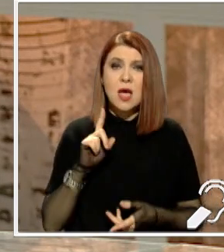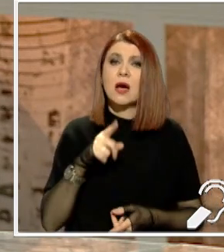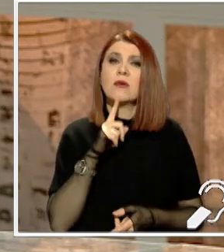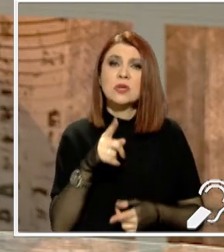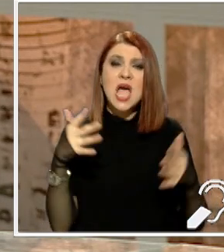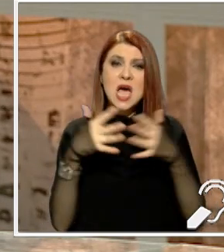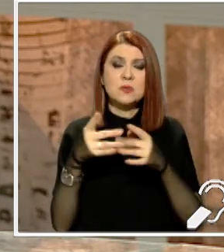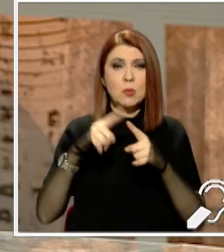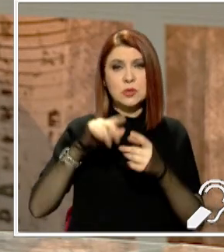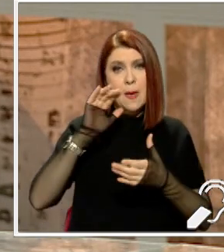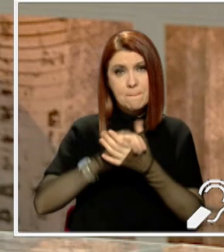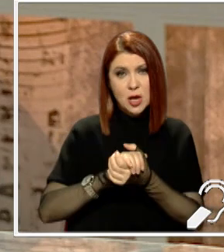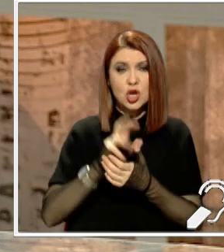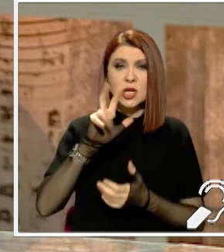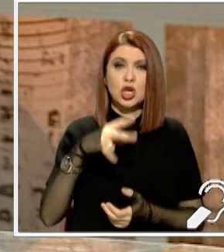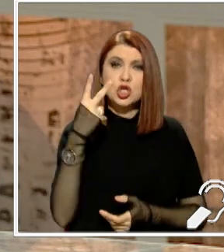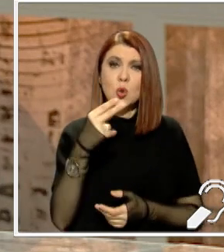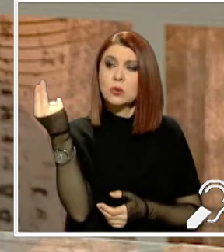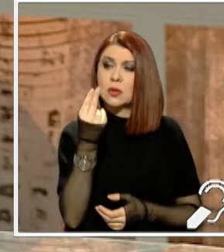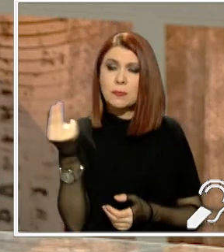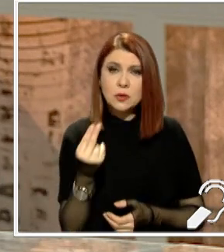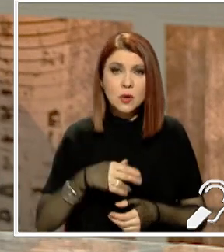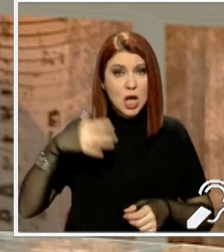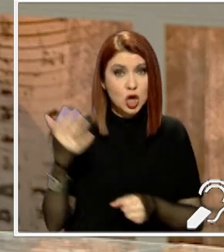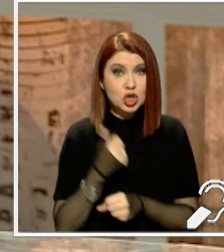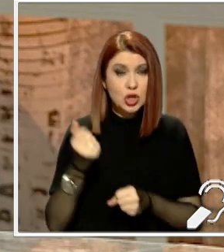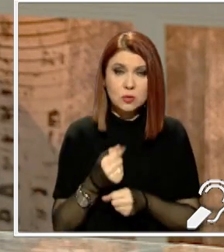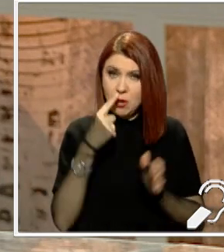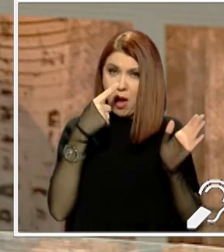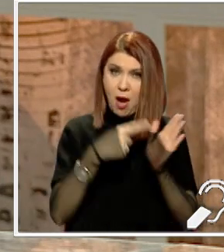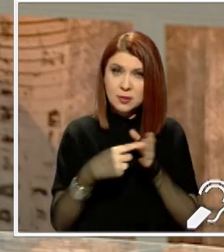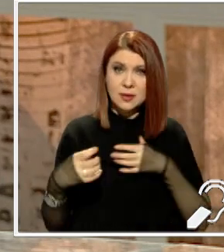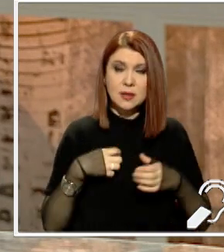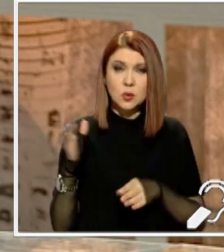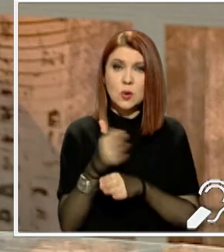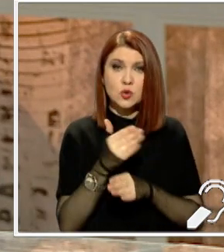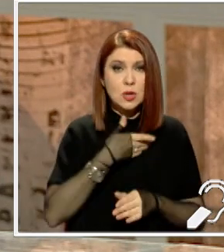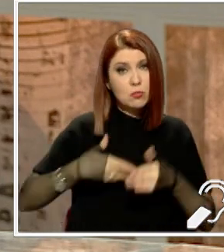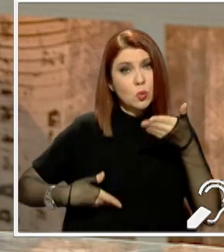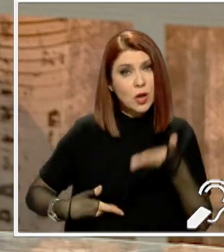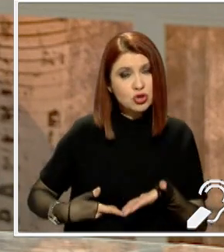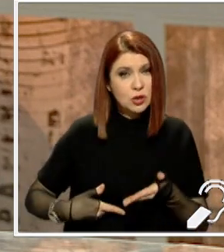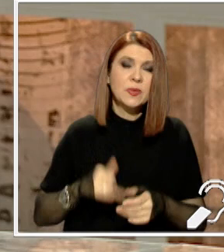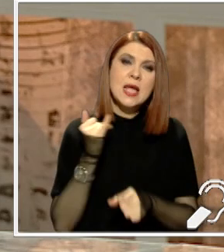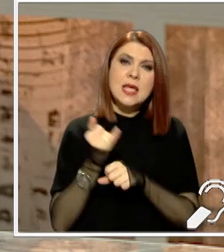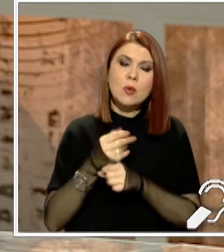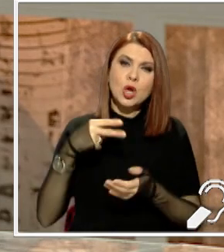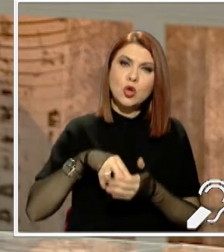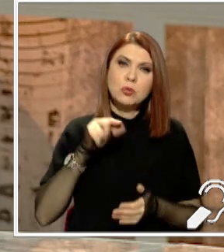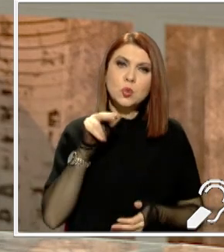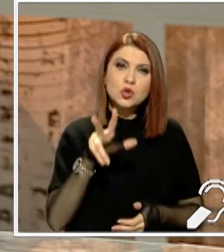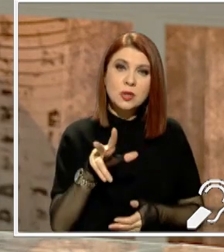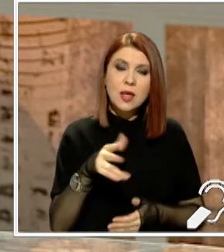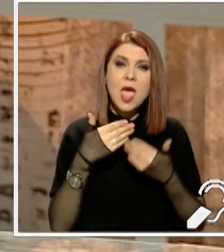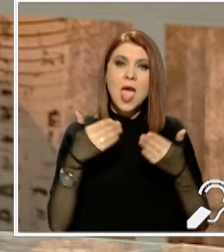temă război și pace, 32 de lucrări grafice câștigătoare au fost expuse la Teatrul Național din București. Din ianuarie